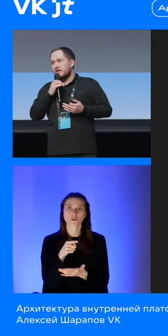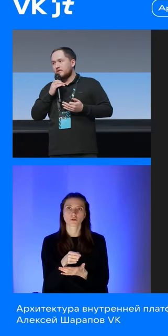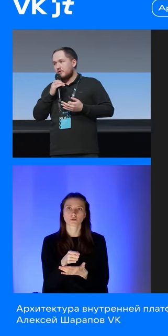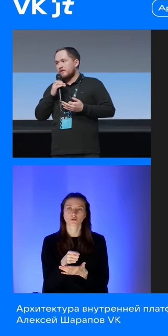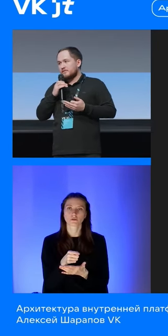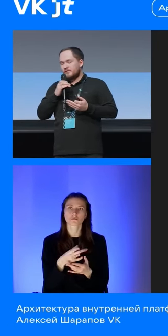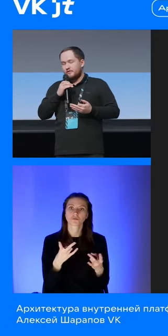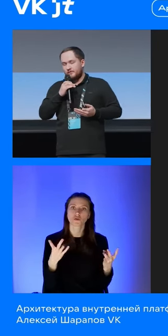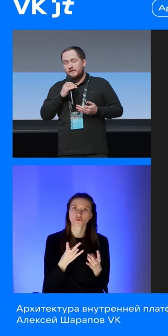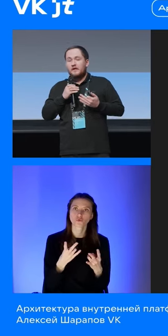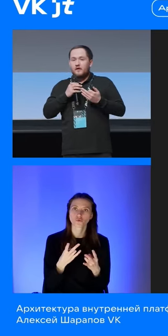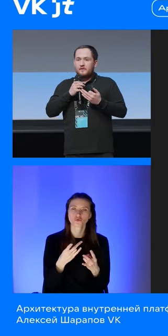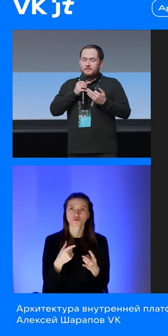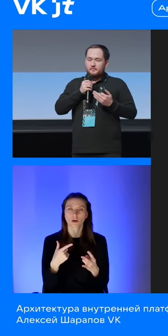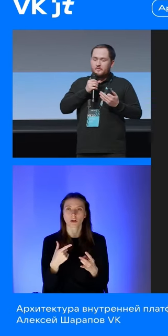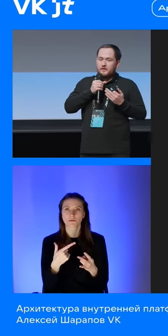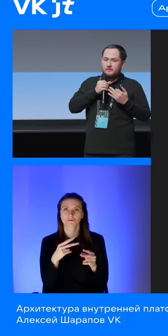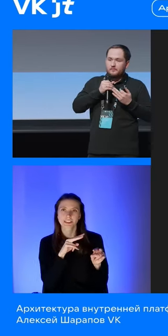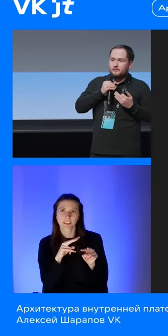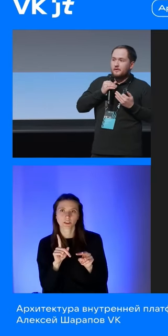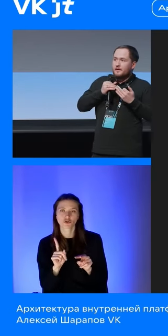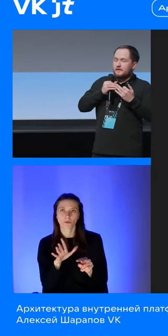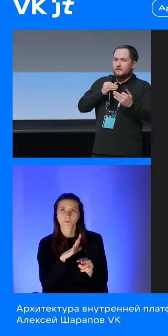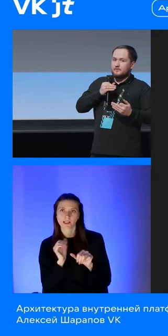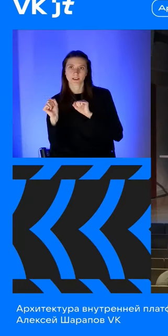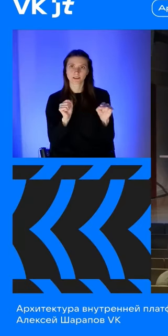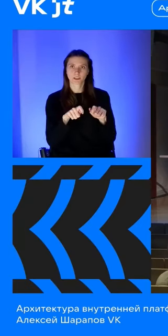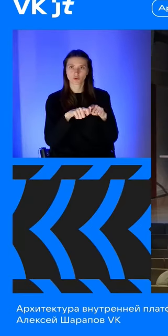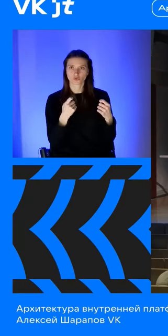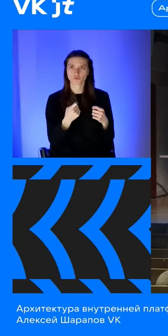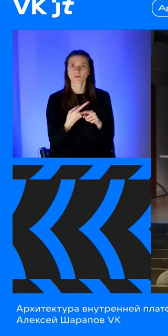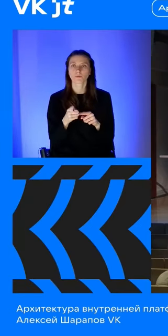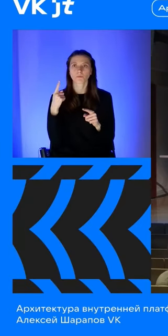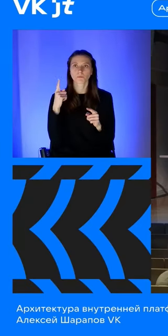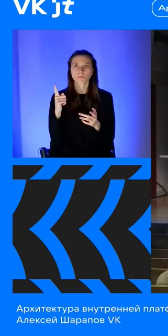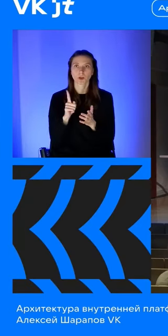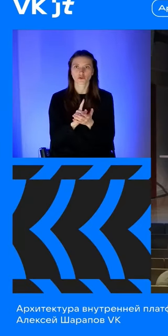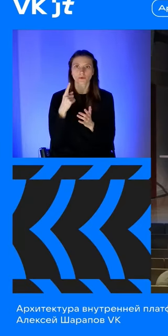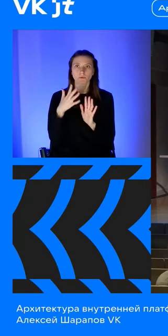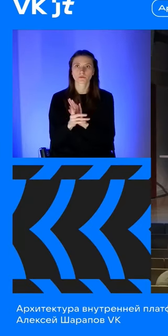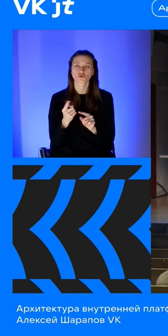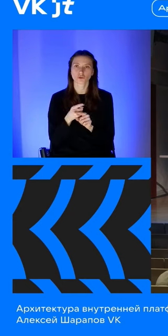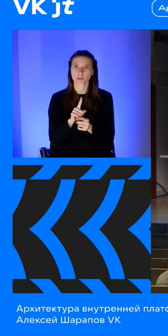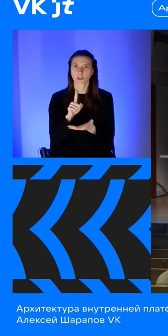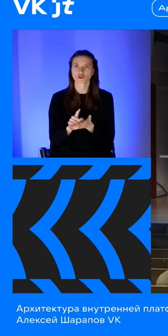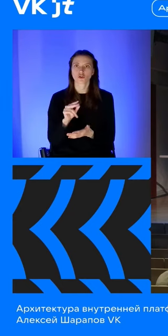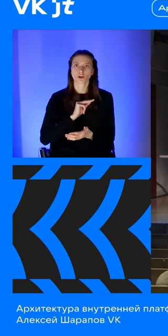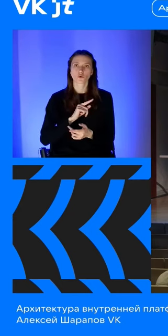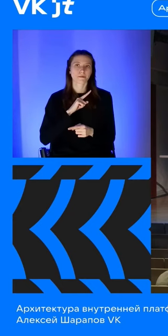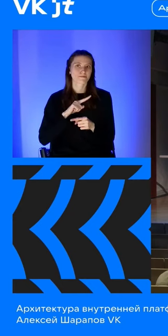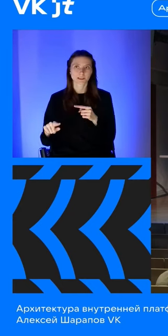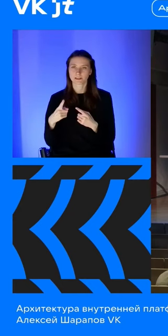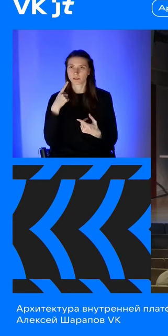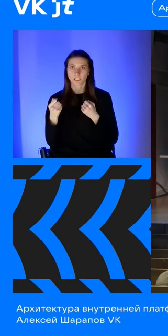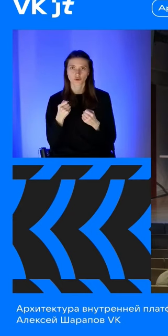да необходимую отказ устойчивость мы должны понимать о том что это должно работать быстро и это должно работать надёжно и очень